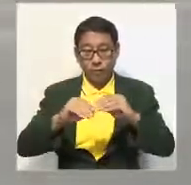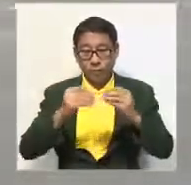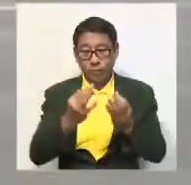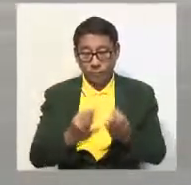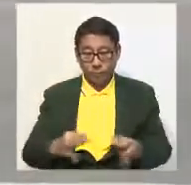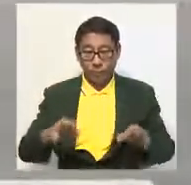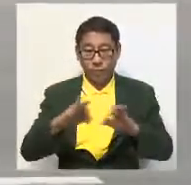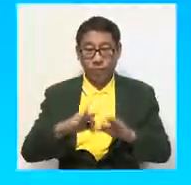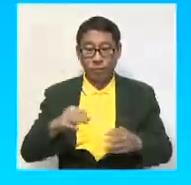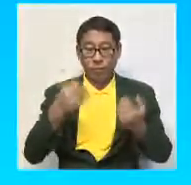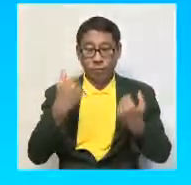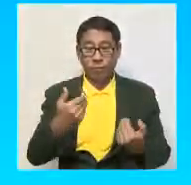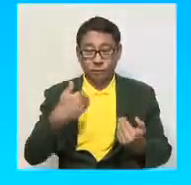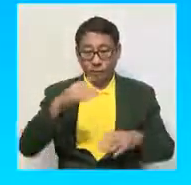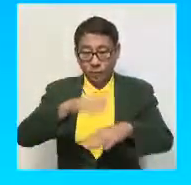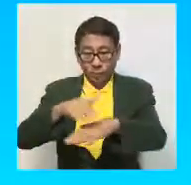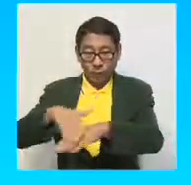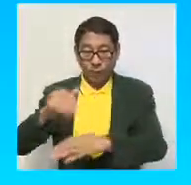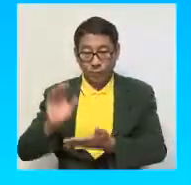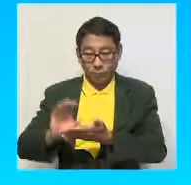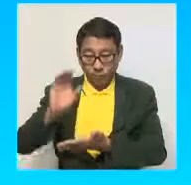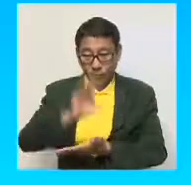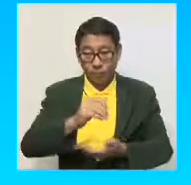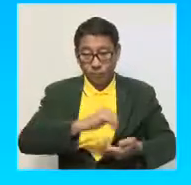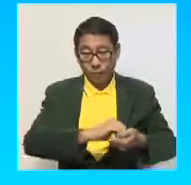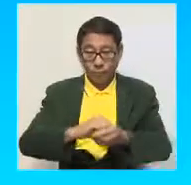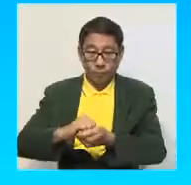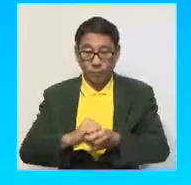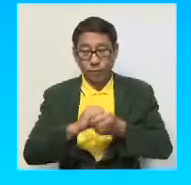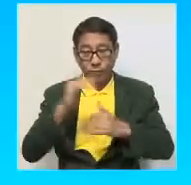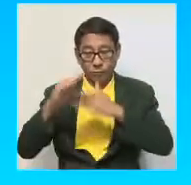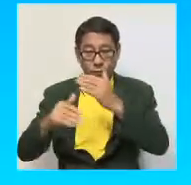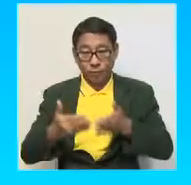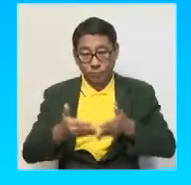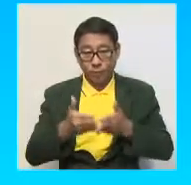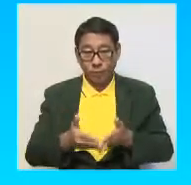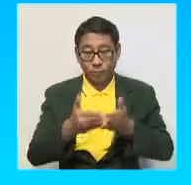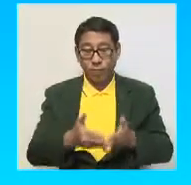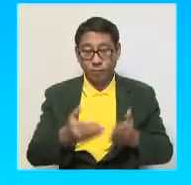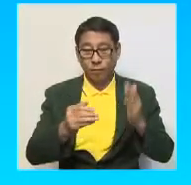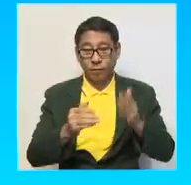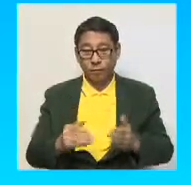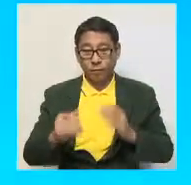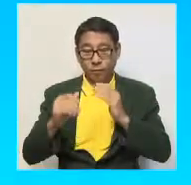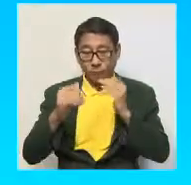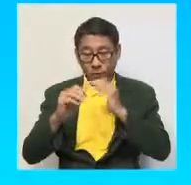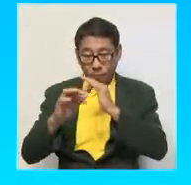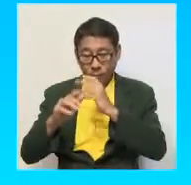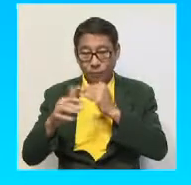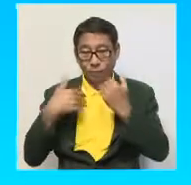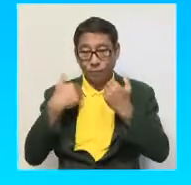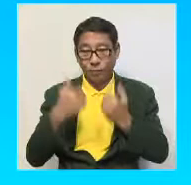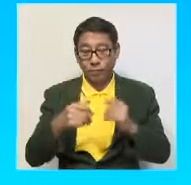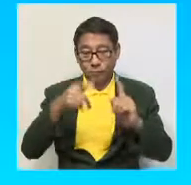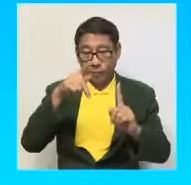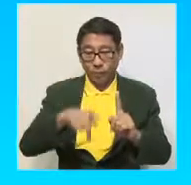าสุดได้มีการเตรียมประกาศเชิญชวนนักลงทุนร่วมลงทุนในโครงการพัฒนาท่าเรืออุตสาหกรรมมาบตาพุดระยะที่3พื้น